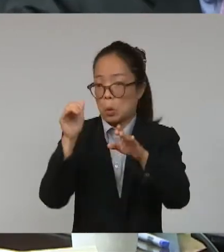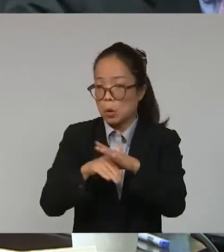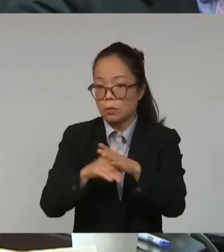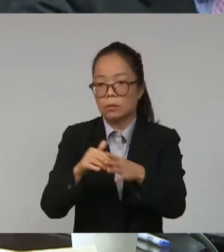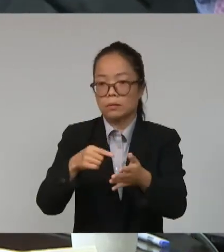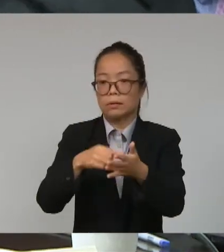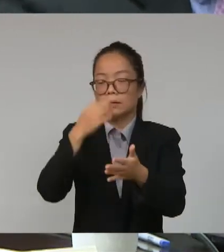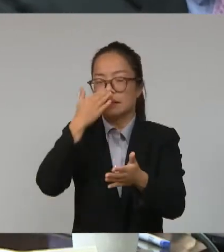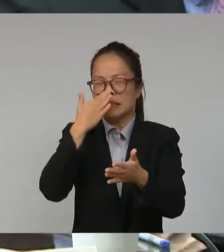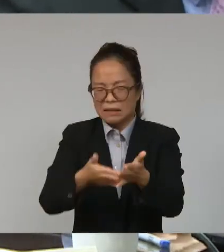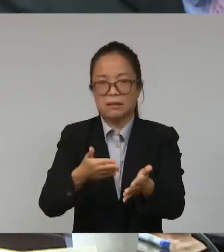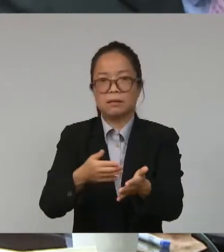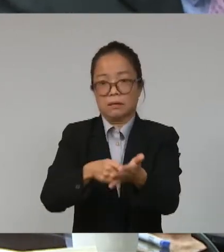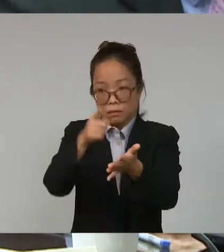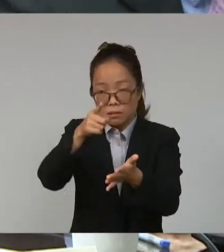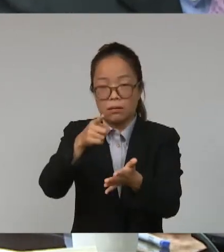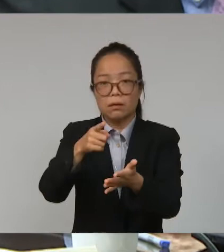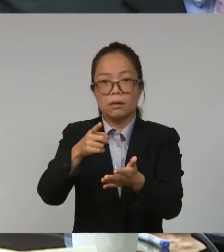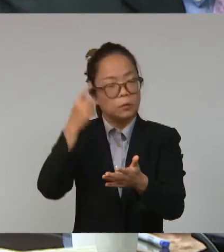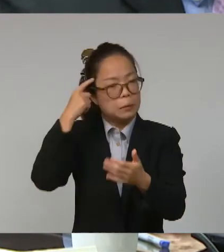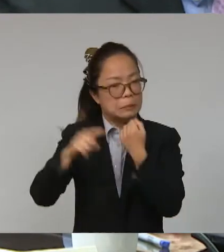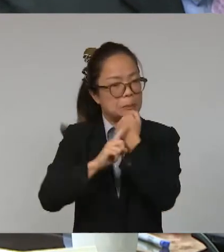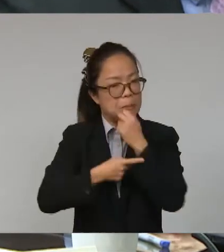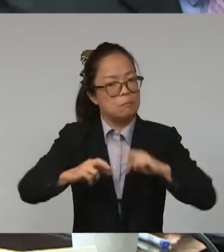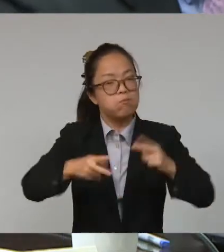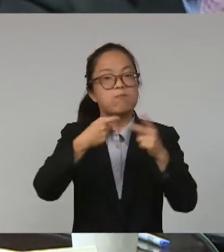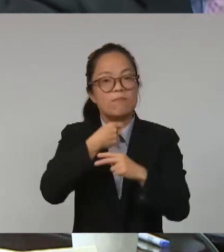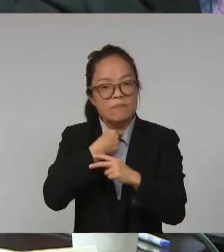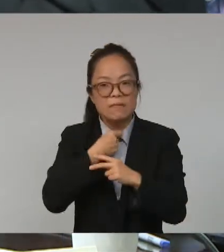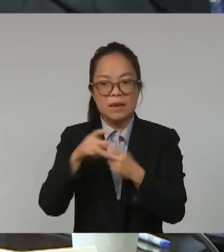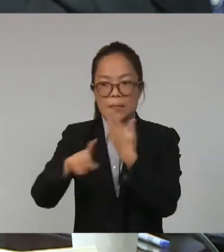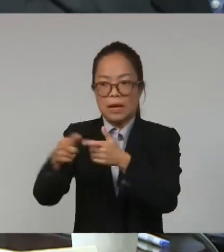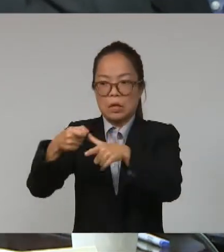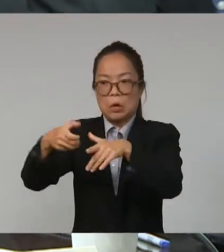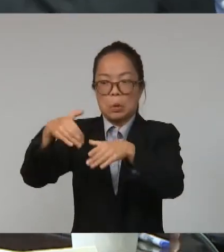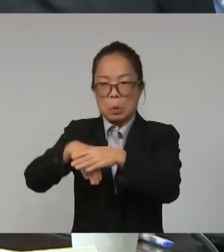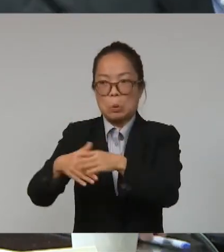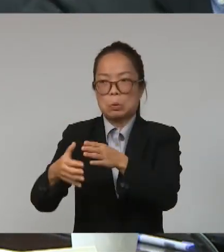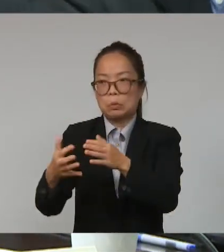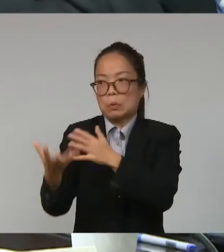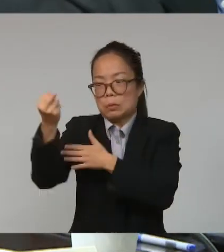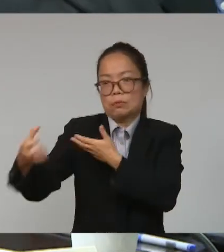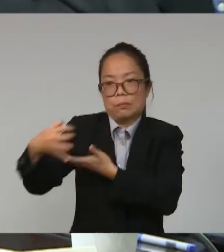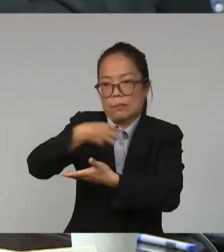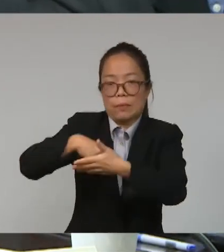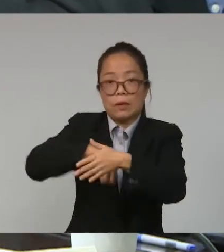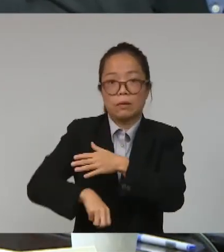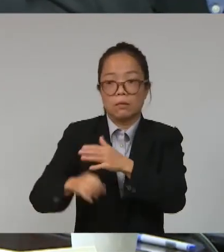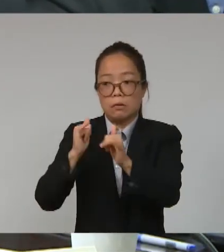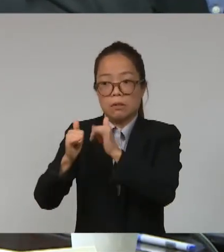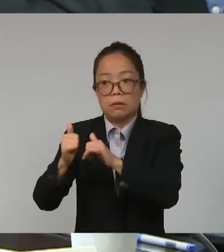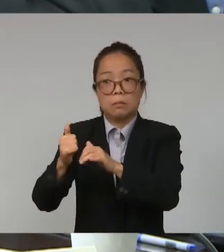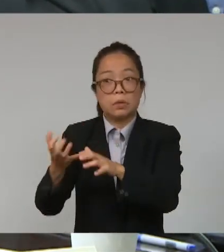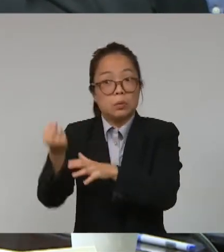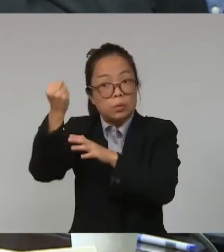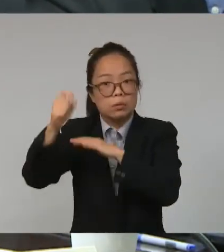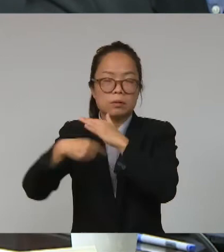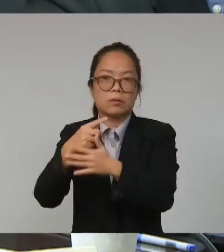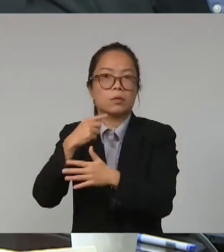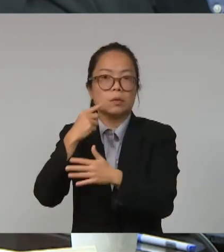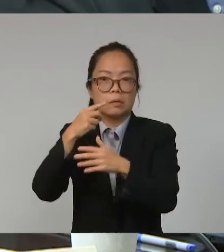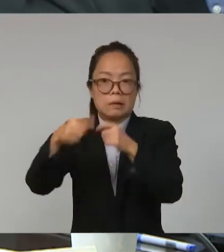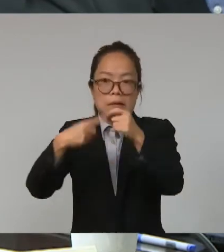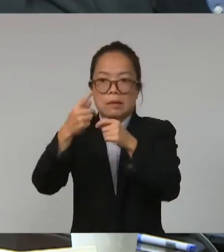挫败，就修法来没收公投，让人民做主实际上只有1年半的历